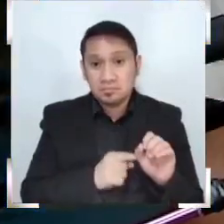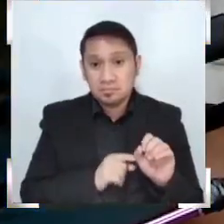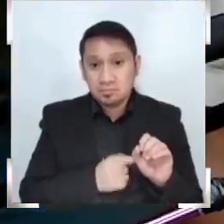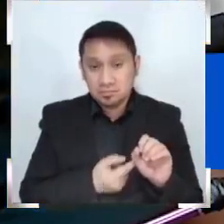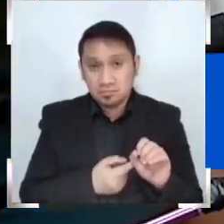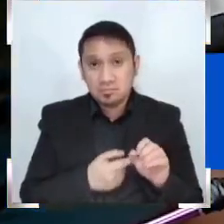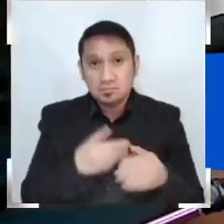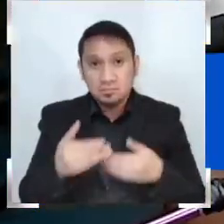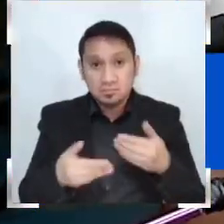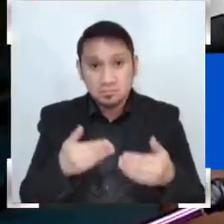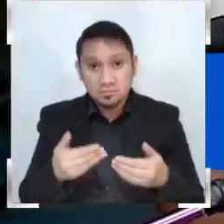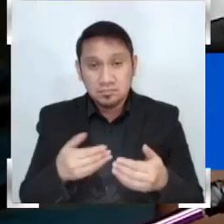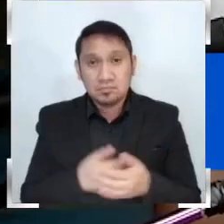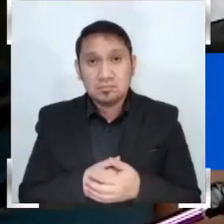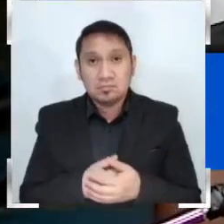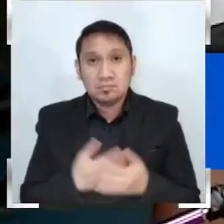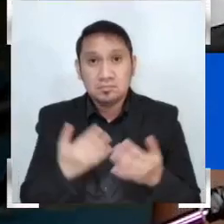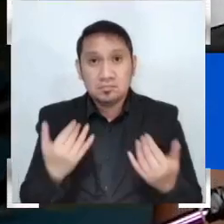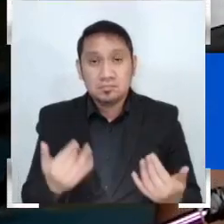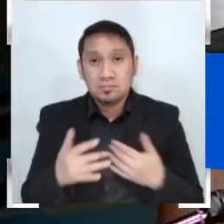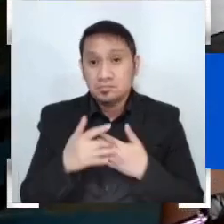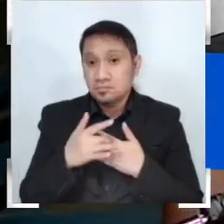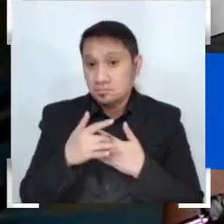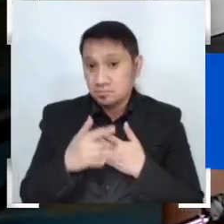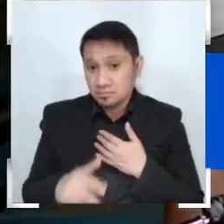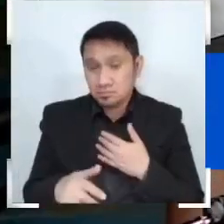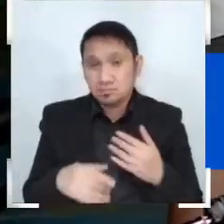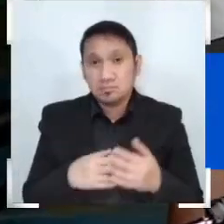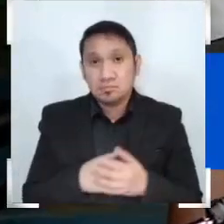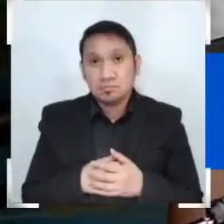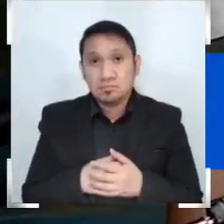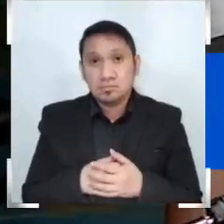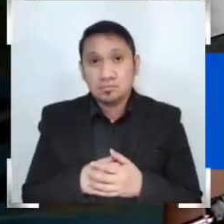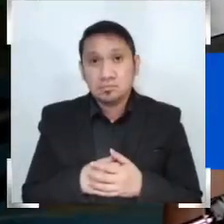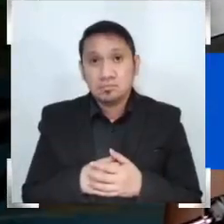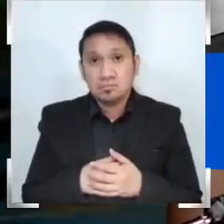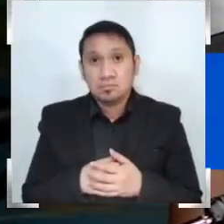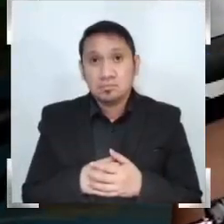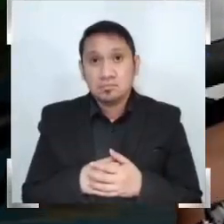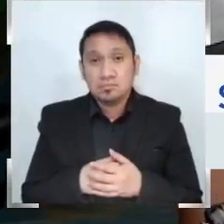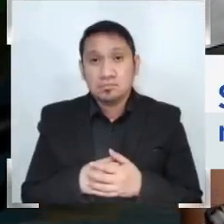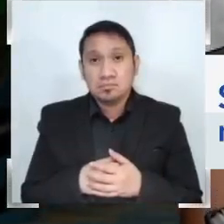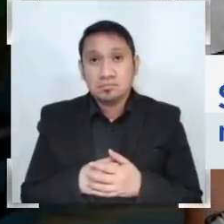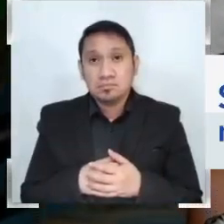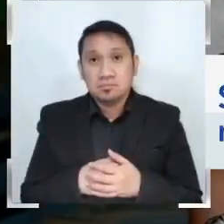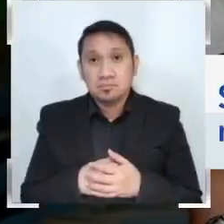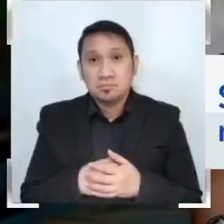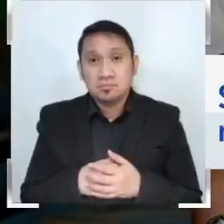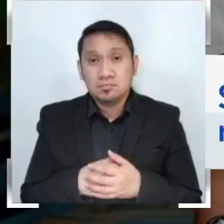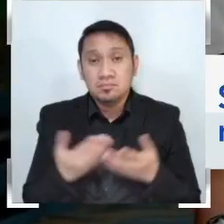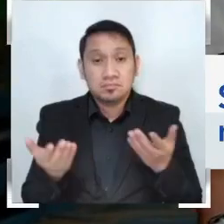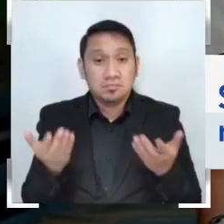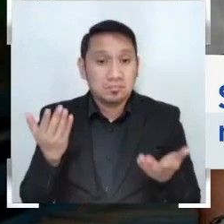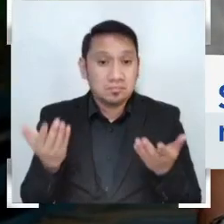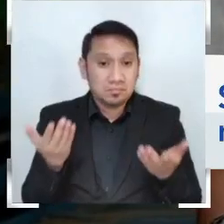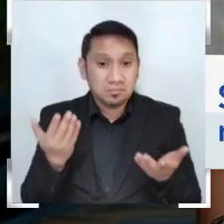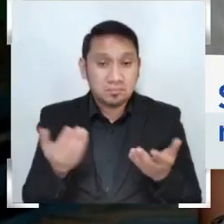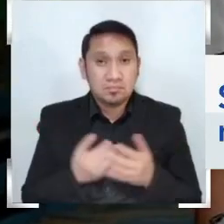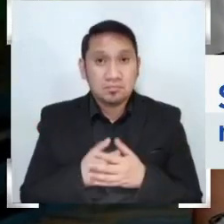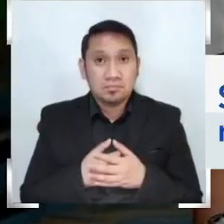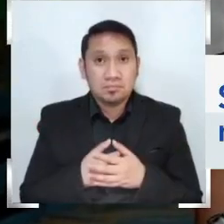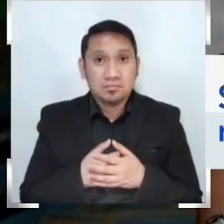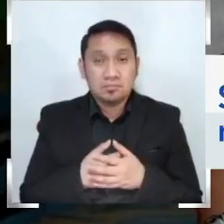early milling ng mga sugar mills natin, baka wala na tayong magiging